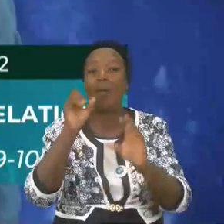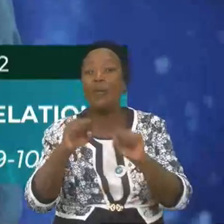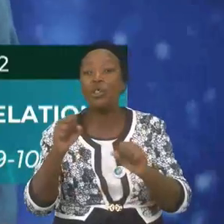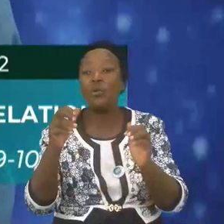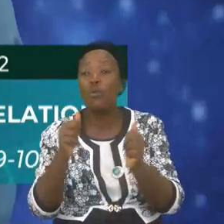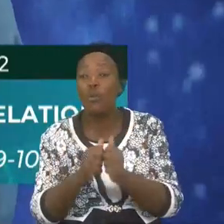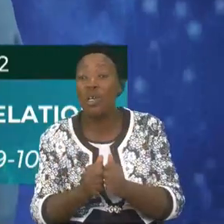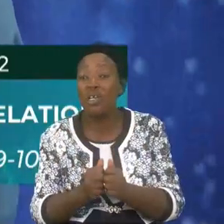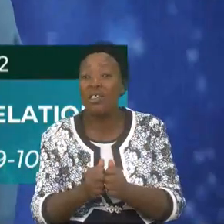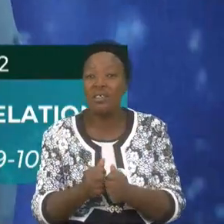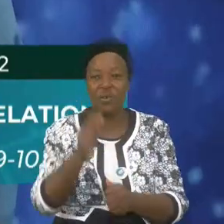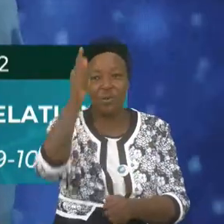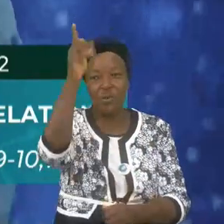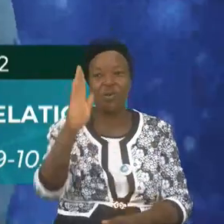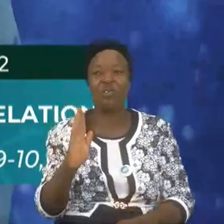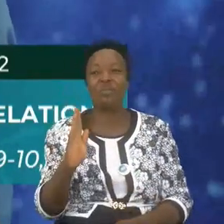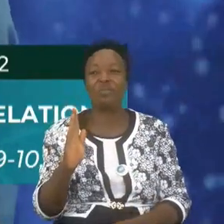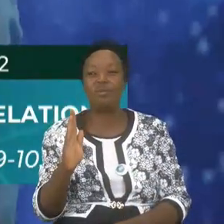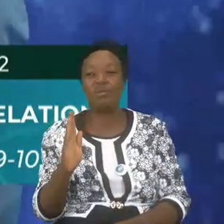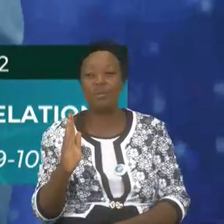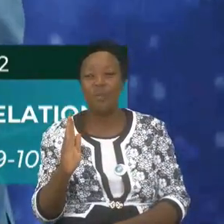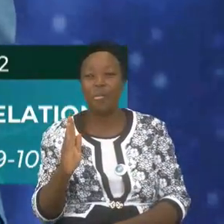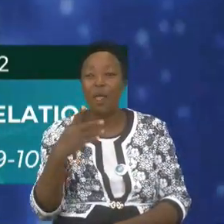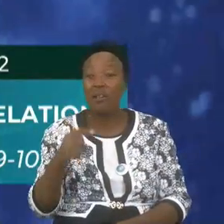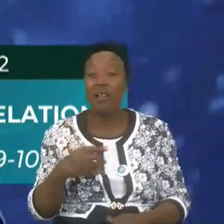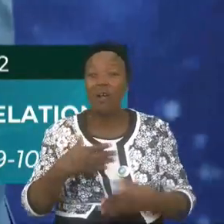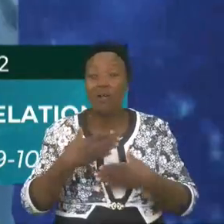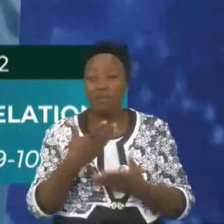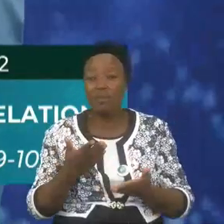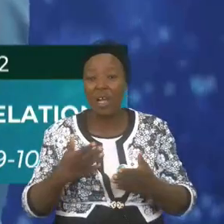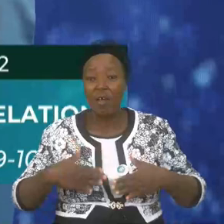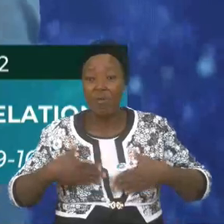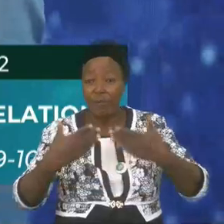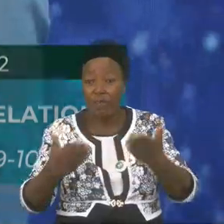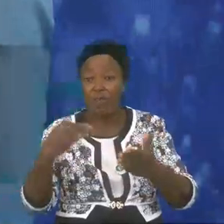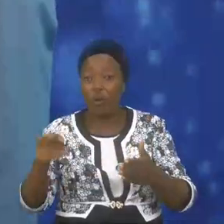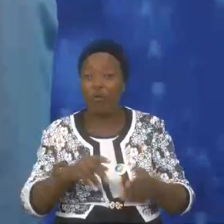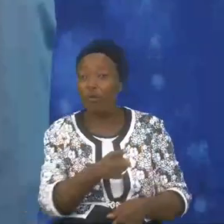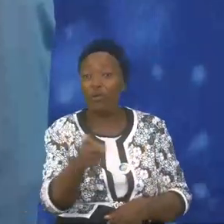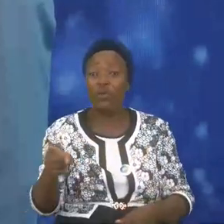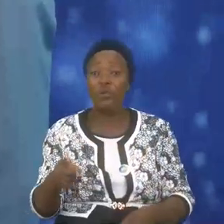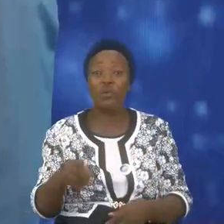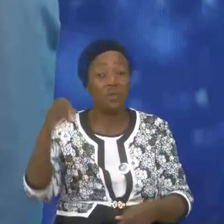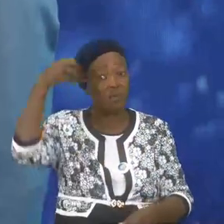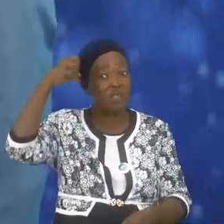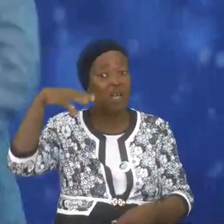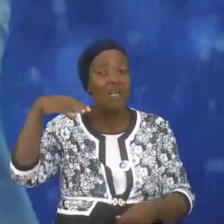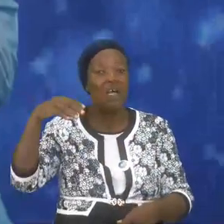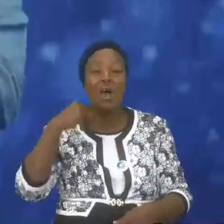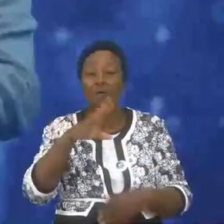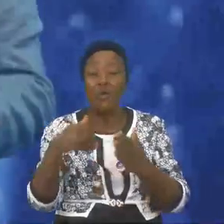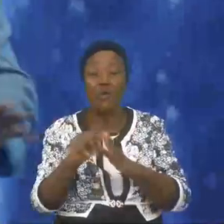est possible à Dieu. La confession de ces magiciens, de ces